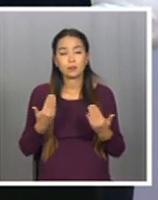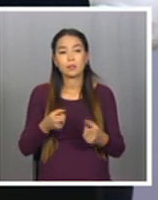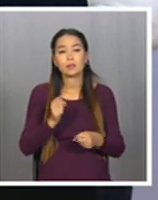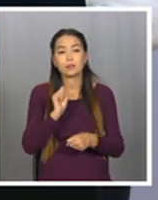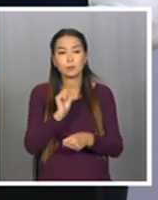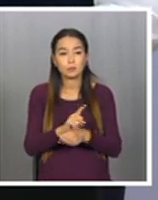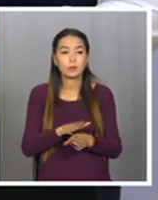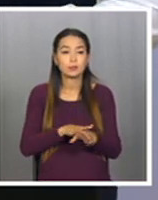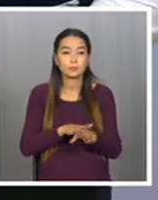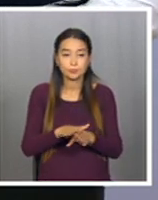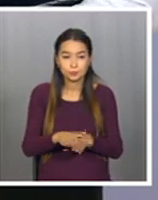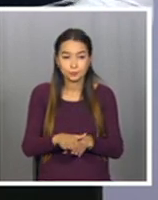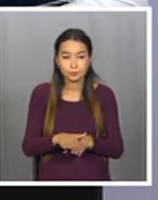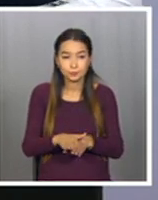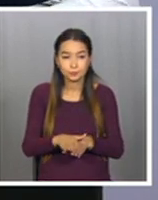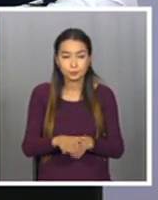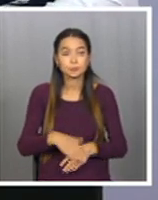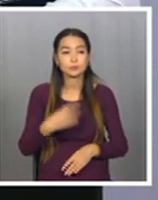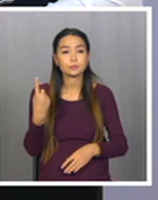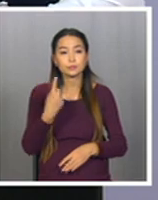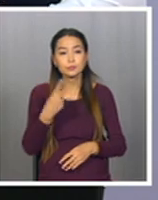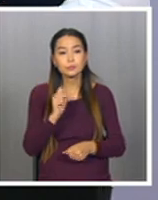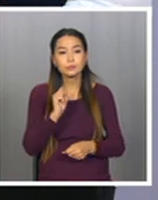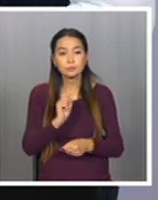келейік. Бірінші тапсырма.